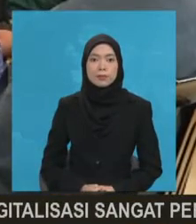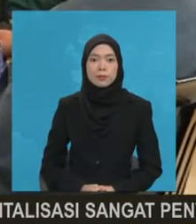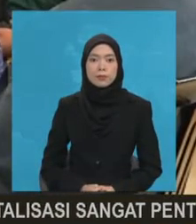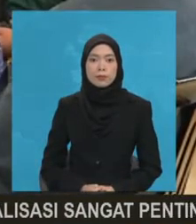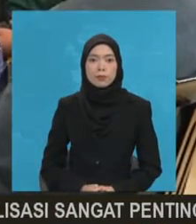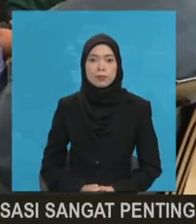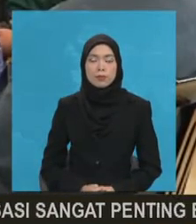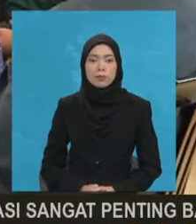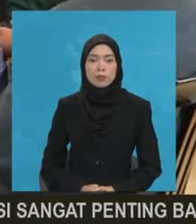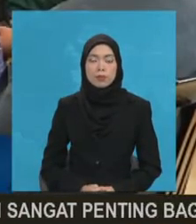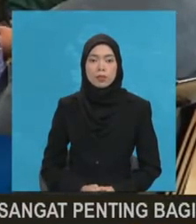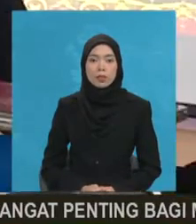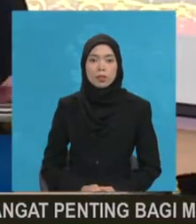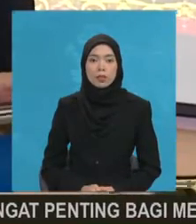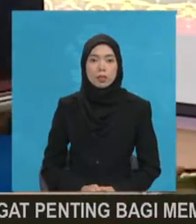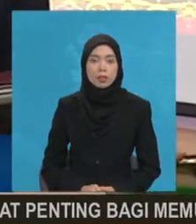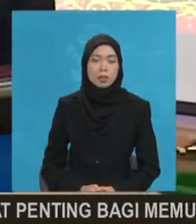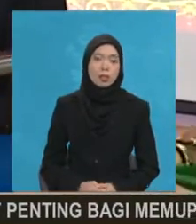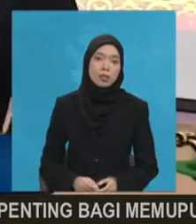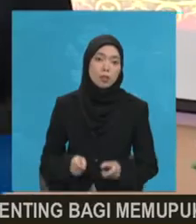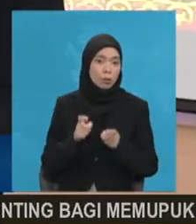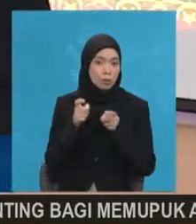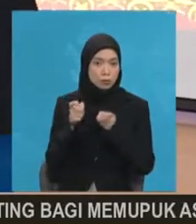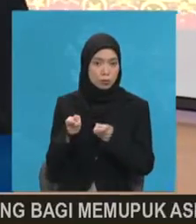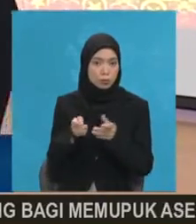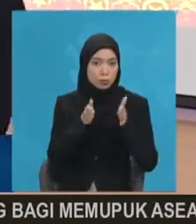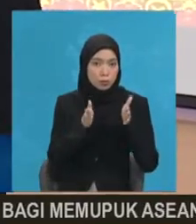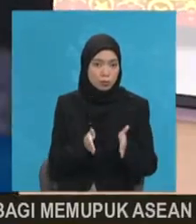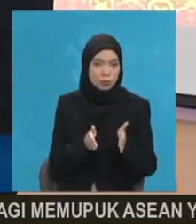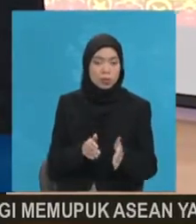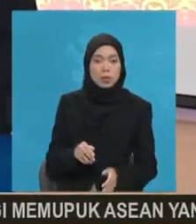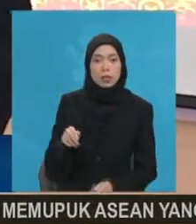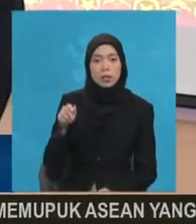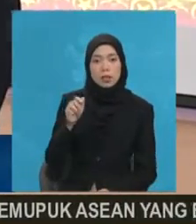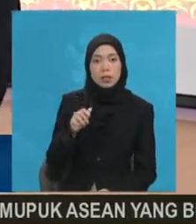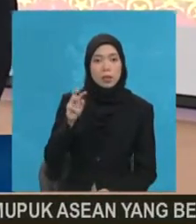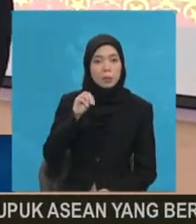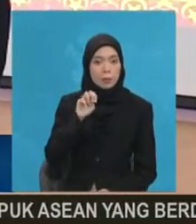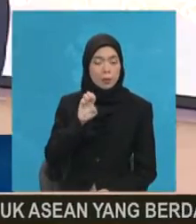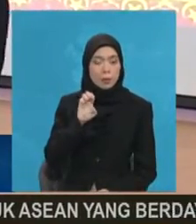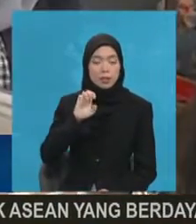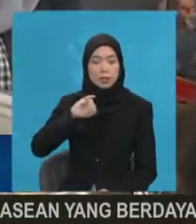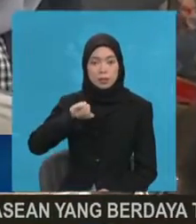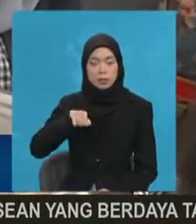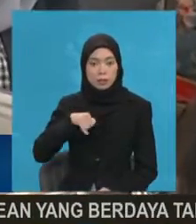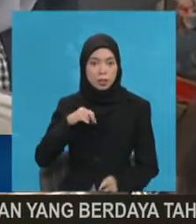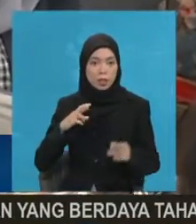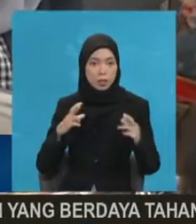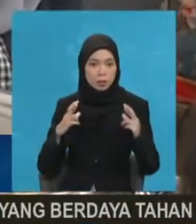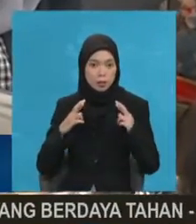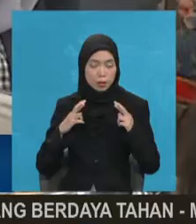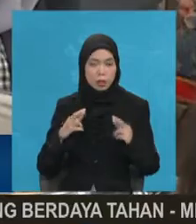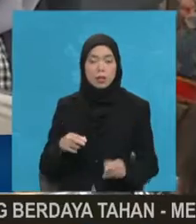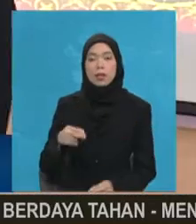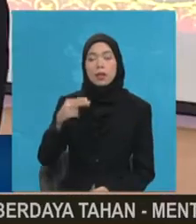bule penyampaiannya disempurnakan oleh yang berformat benda tooler aja meja Jenderal besar atau Paduka Sri Haji